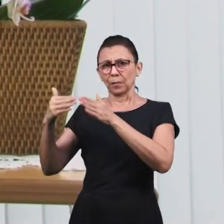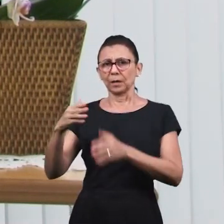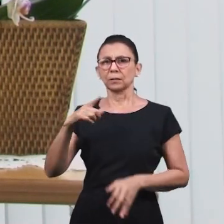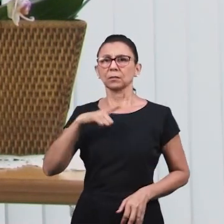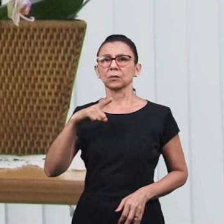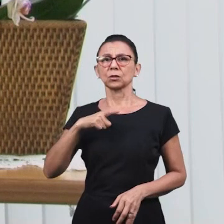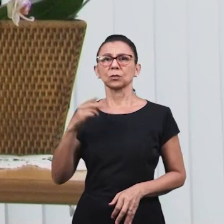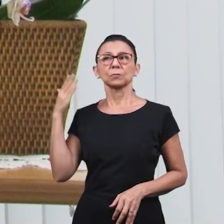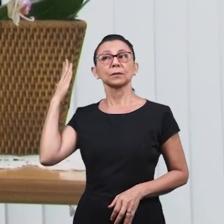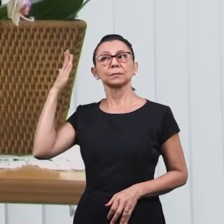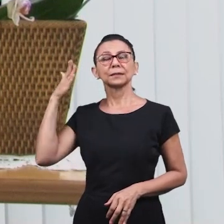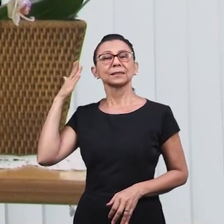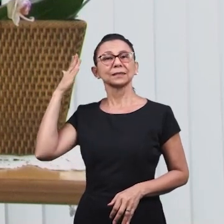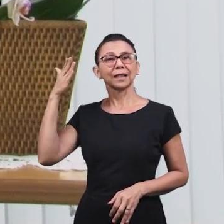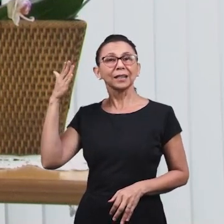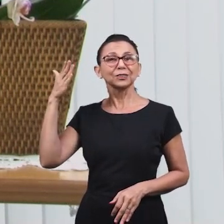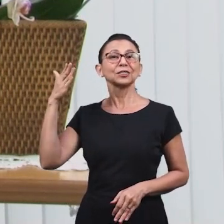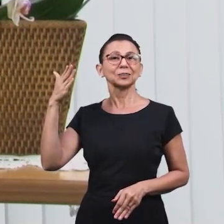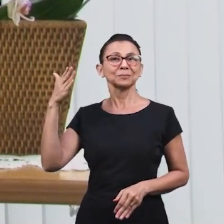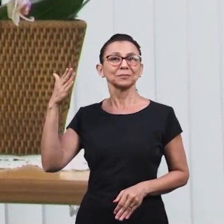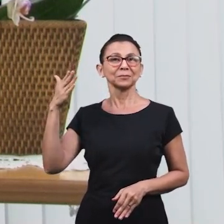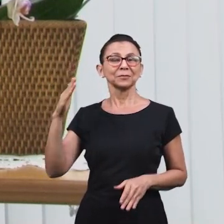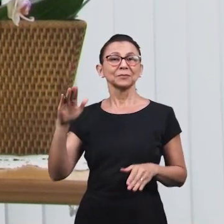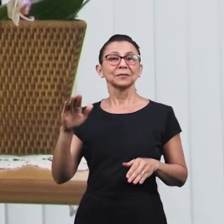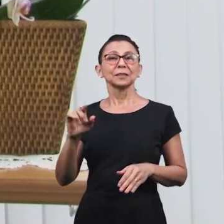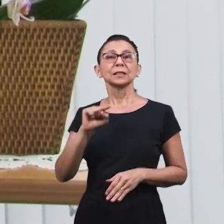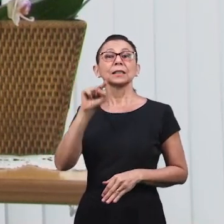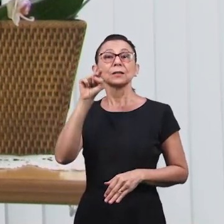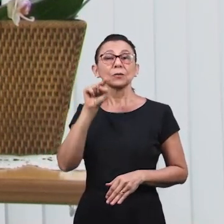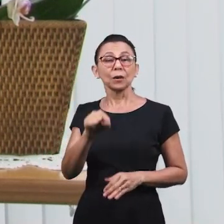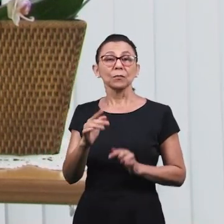Et ce grand message était « Il est vivant ».